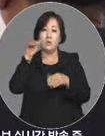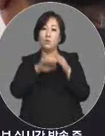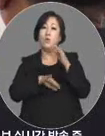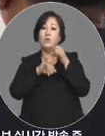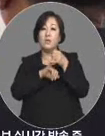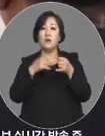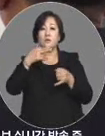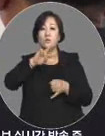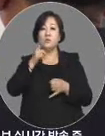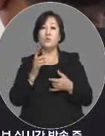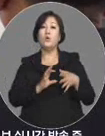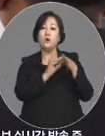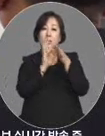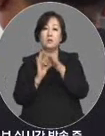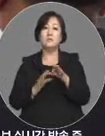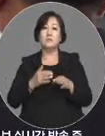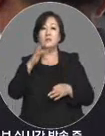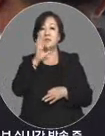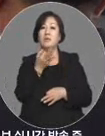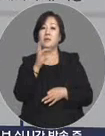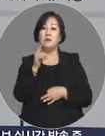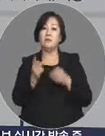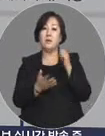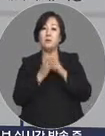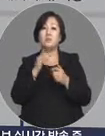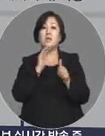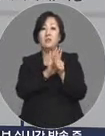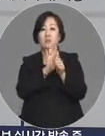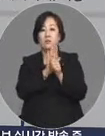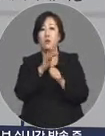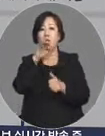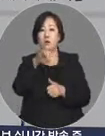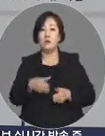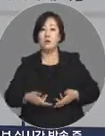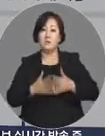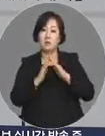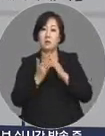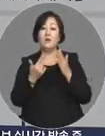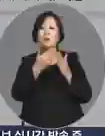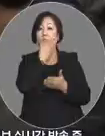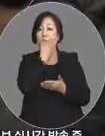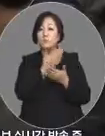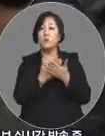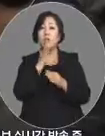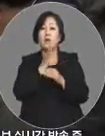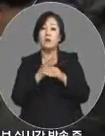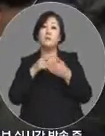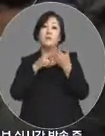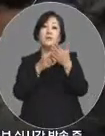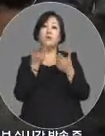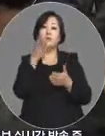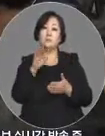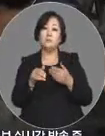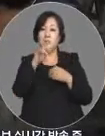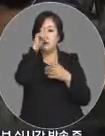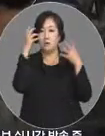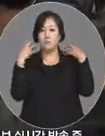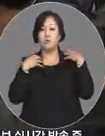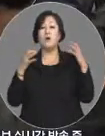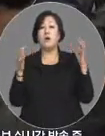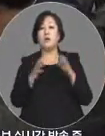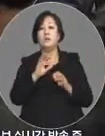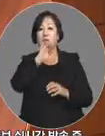모빌리티 클러스터와 영남권 숙련기술진흥원 설립은 울산시가 필요성을 강조했지만 정부 안에